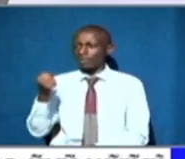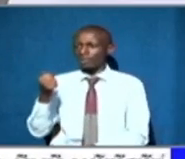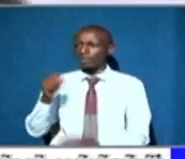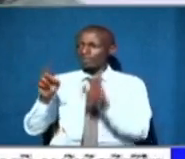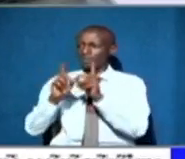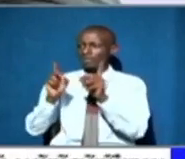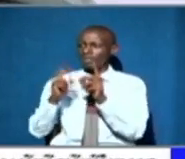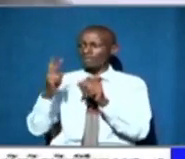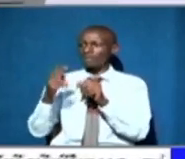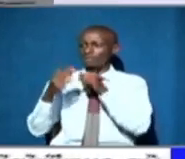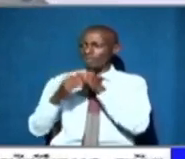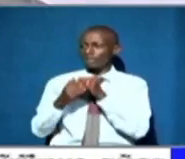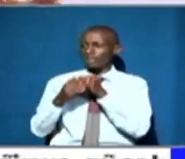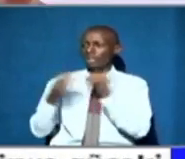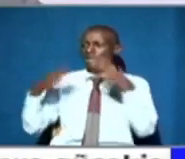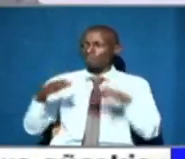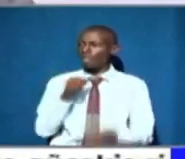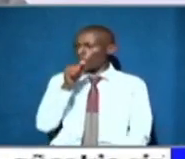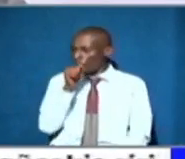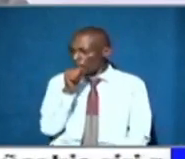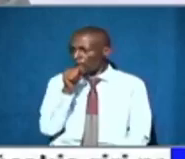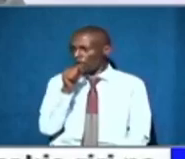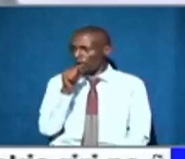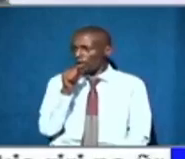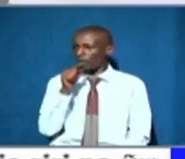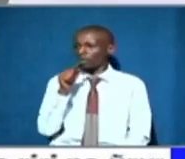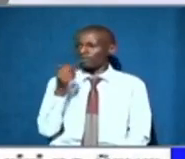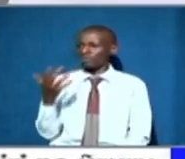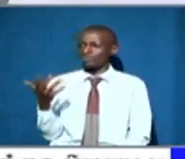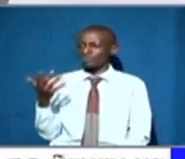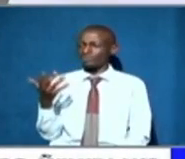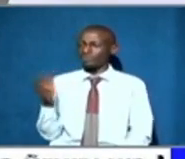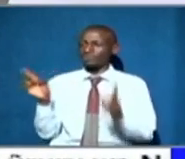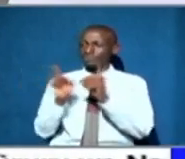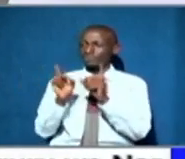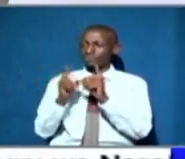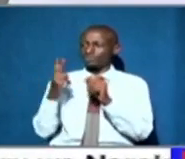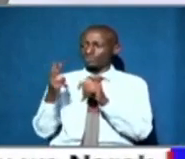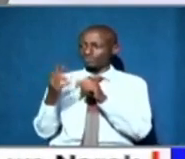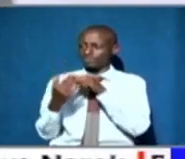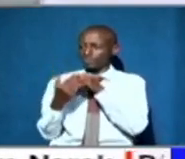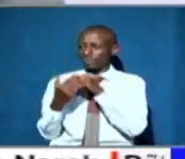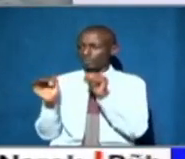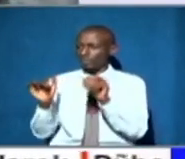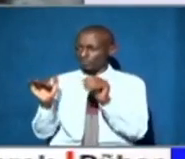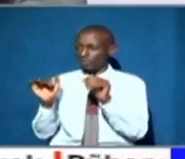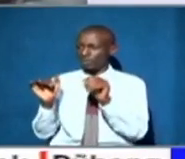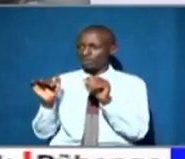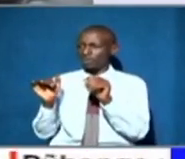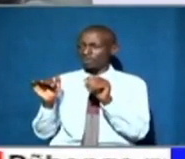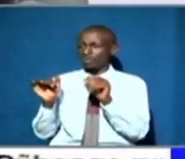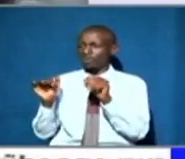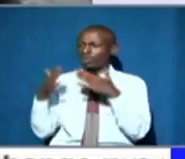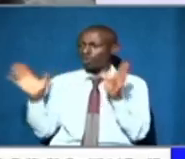muno ee onito ri andu makoro metereire thiguko oh my goodness metereire mweri 29 na nyue ni nyue ri